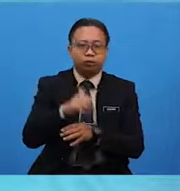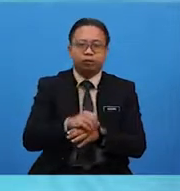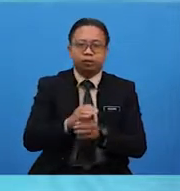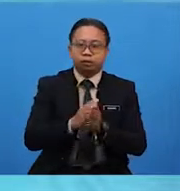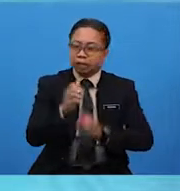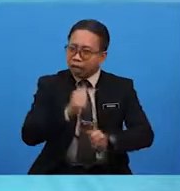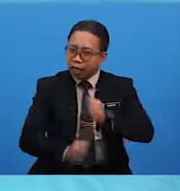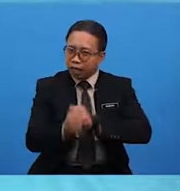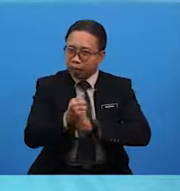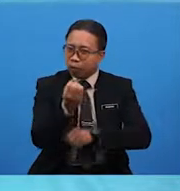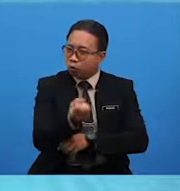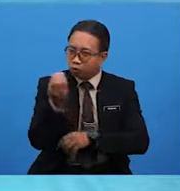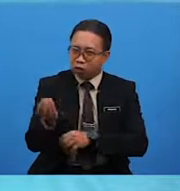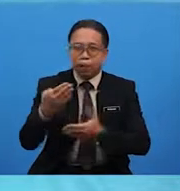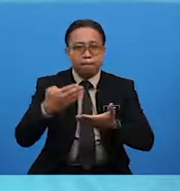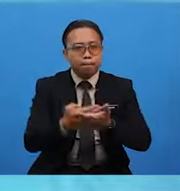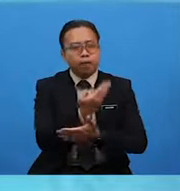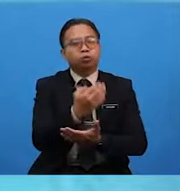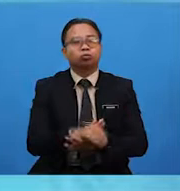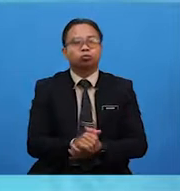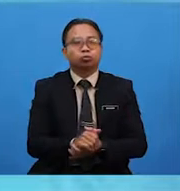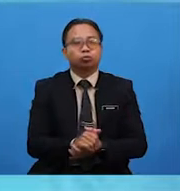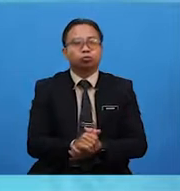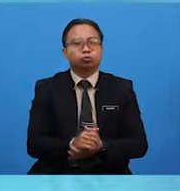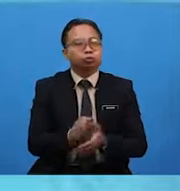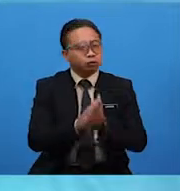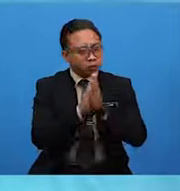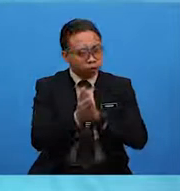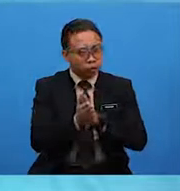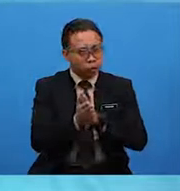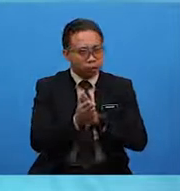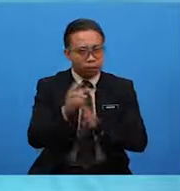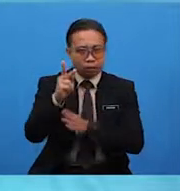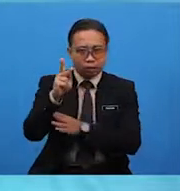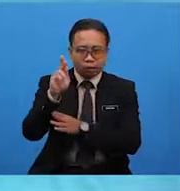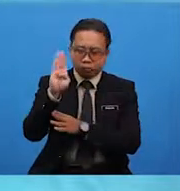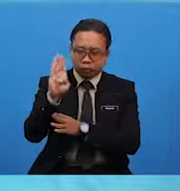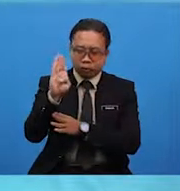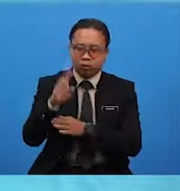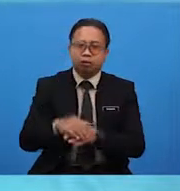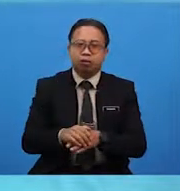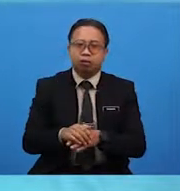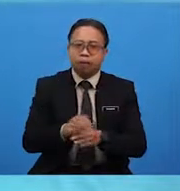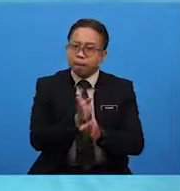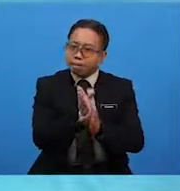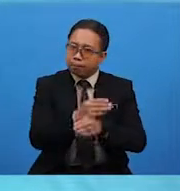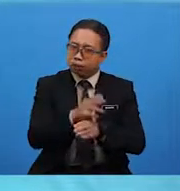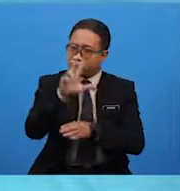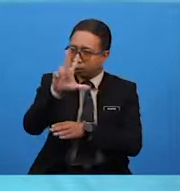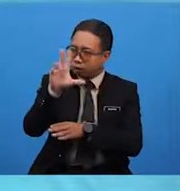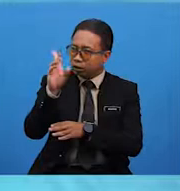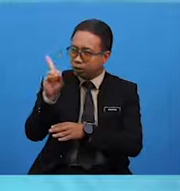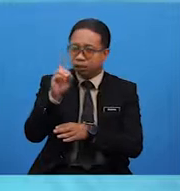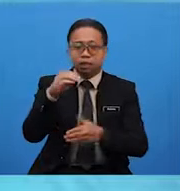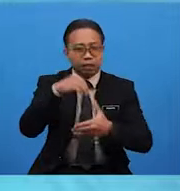alam menjadi objek yang baru pengaruh utama yang menyebabkan Kyubi zam adalah representasi bentuk tiga